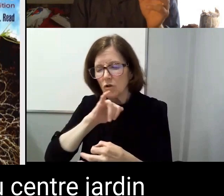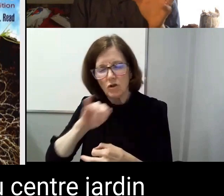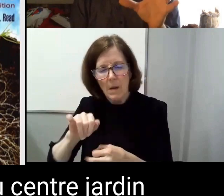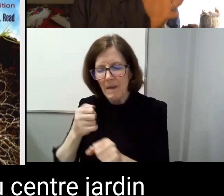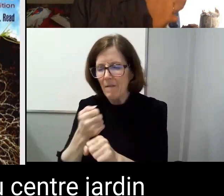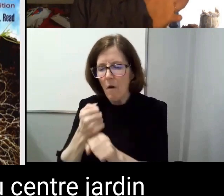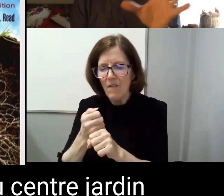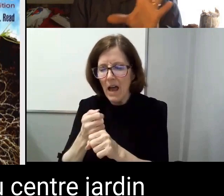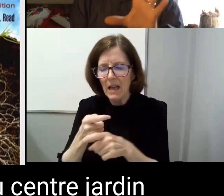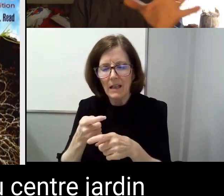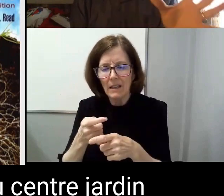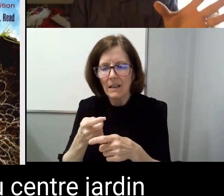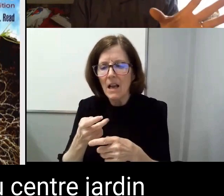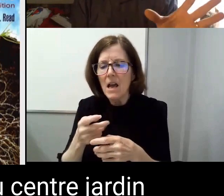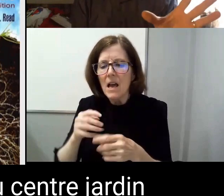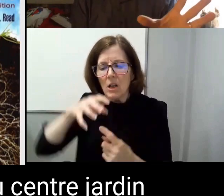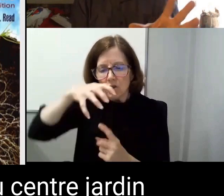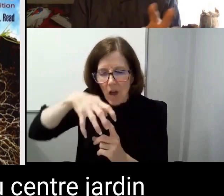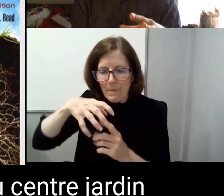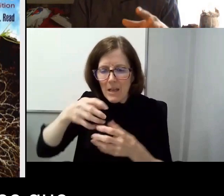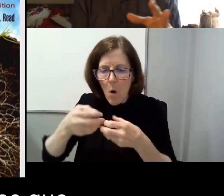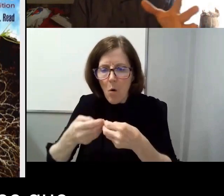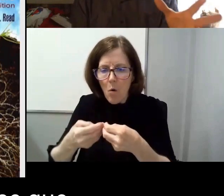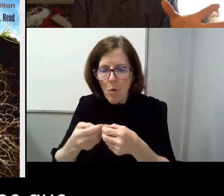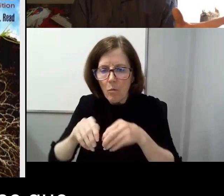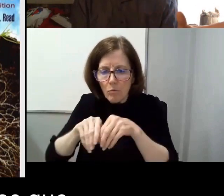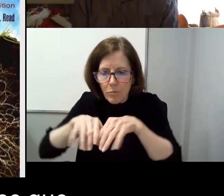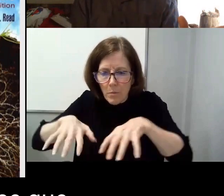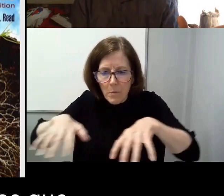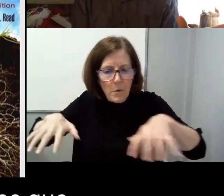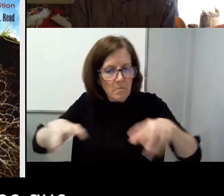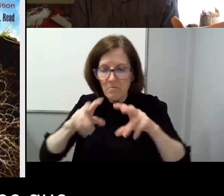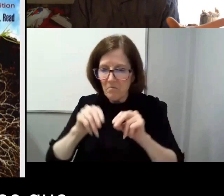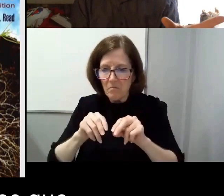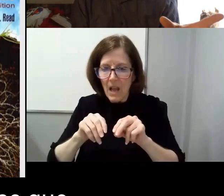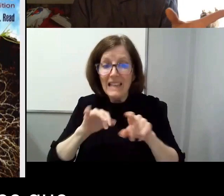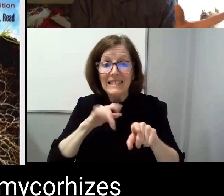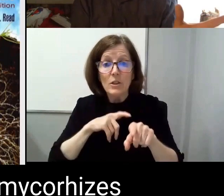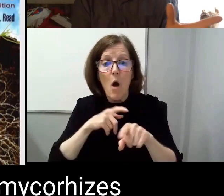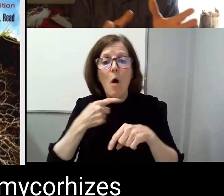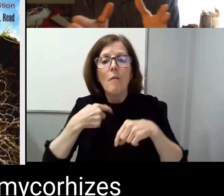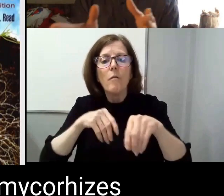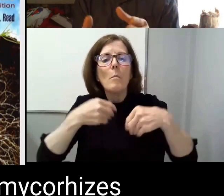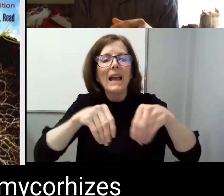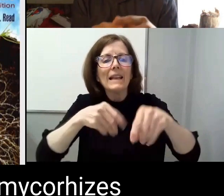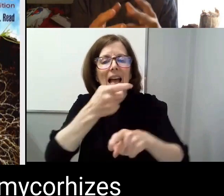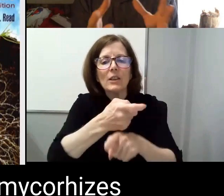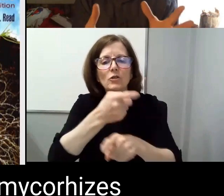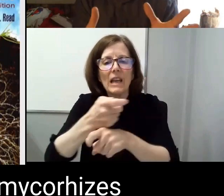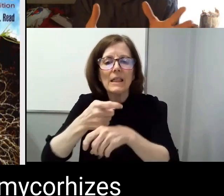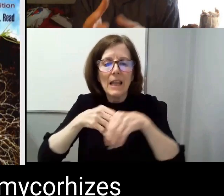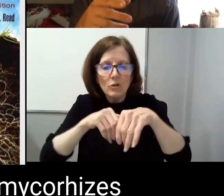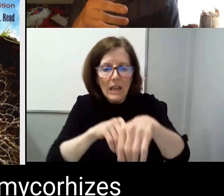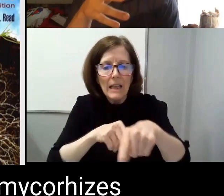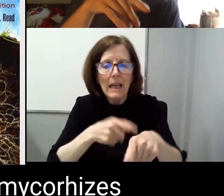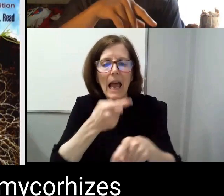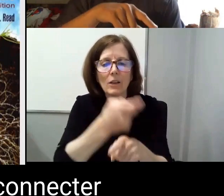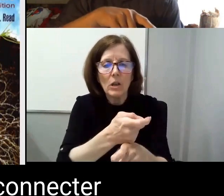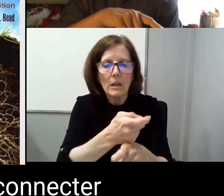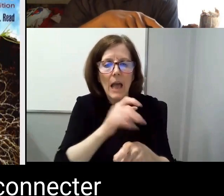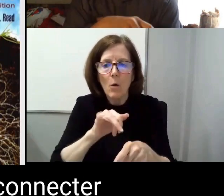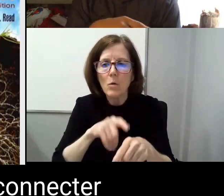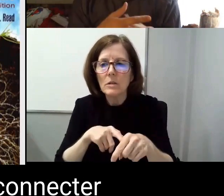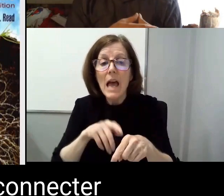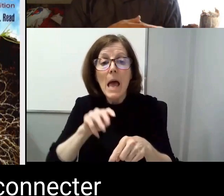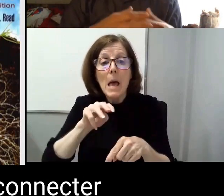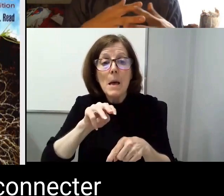comme des mailles ou des mycorhizes de jardinage. Ils nous les vendent parce que, au lieu de nous vendre des mycorhizes qui produisent des champignons,